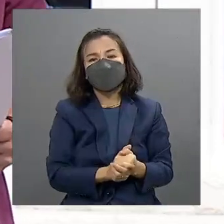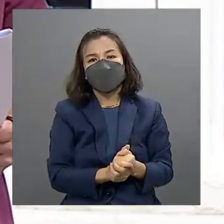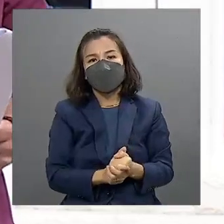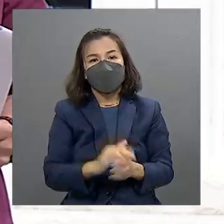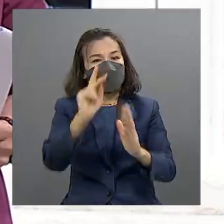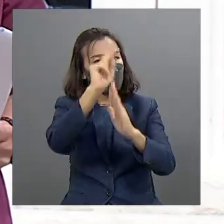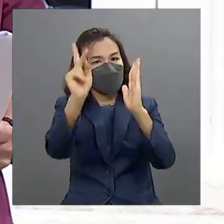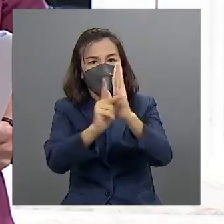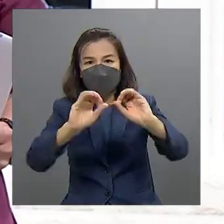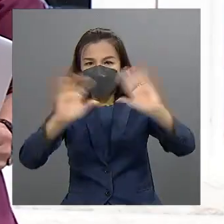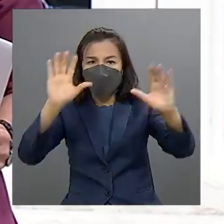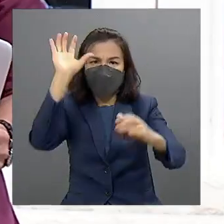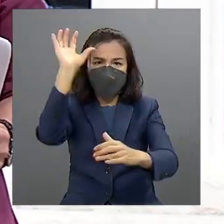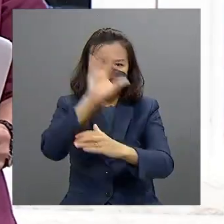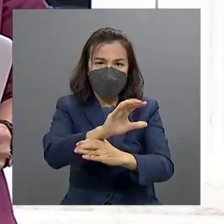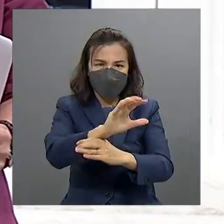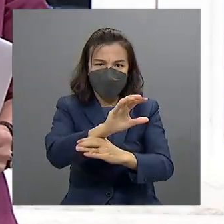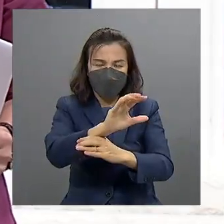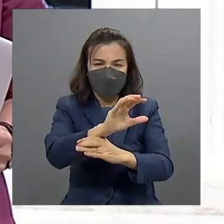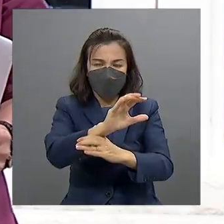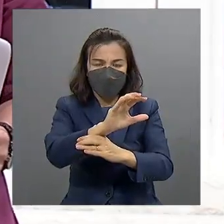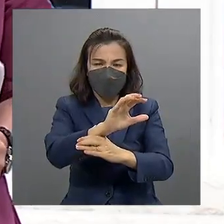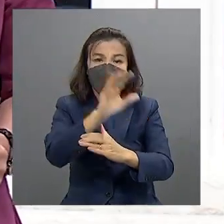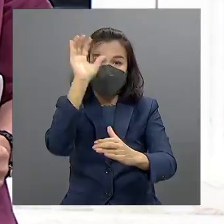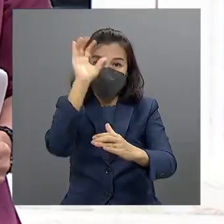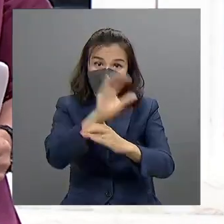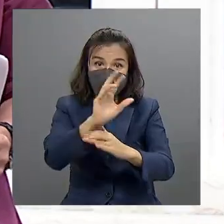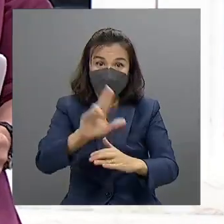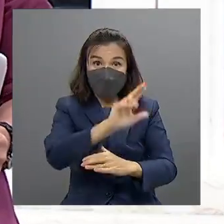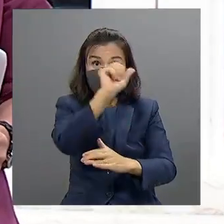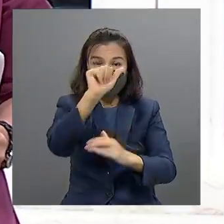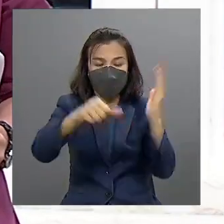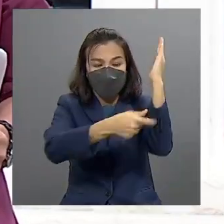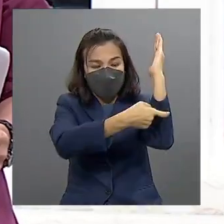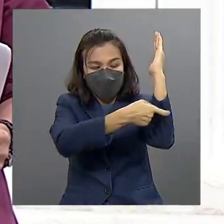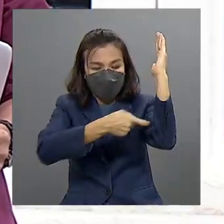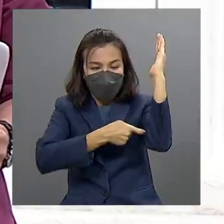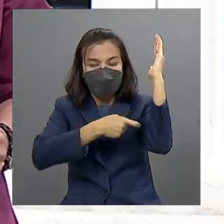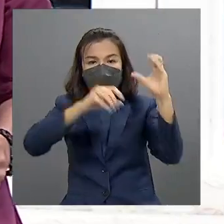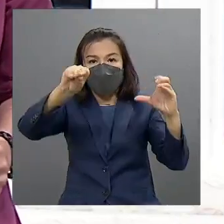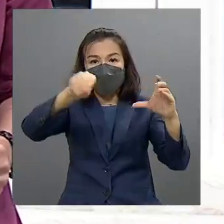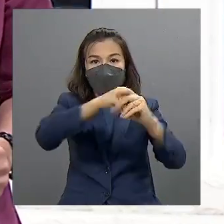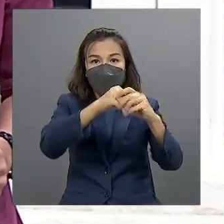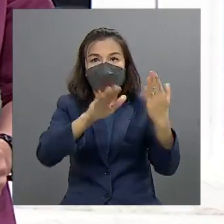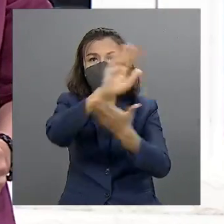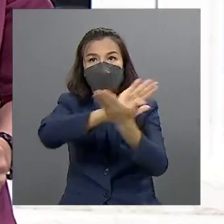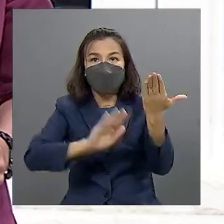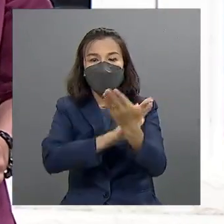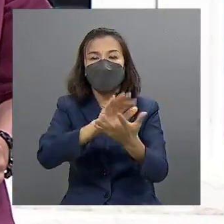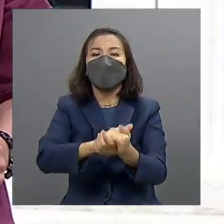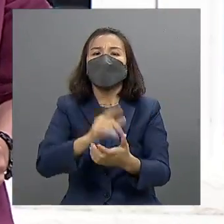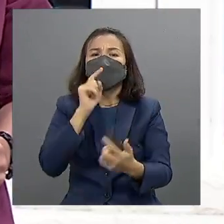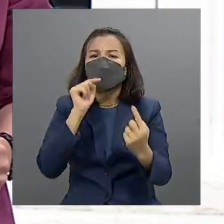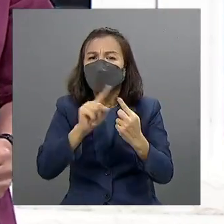บังคับใช้เพิ่มเติมการใช้ยางในประเทศให้ใช้ยางผาราบผสมวนถนนไม่น้อยกวา 5%